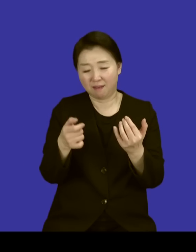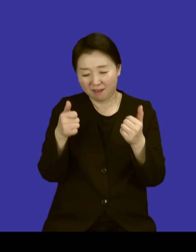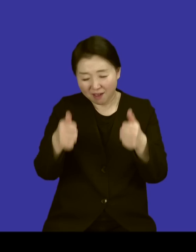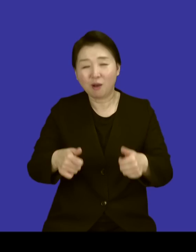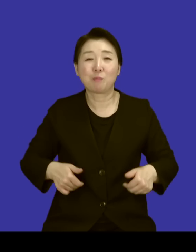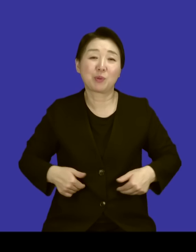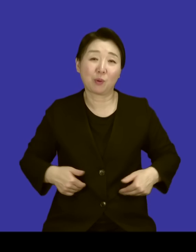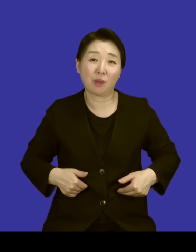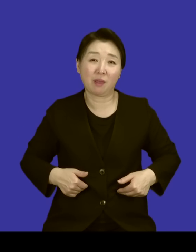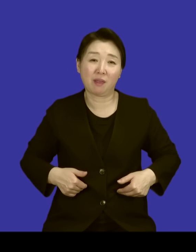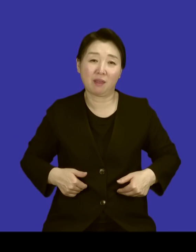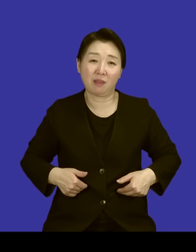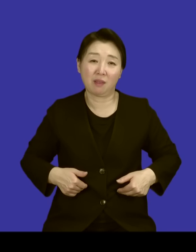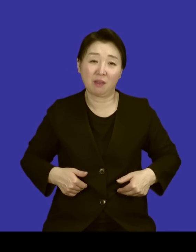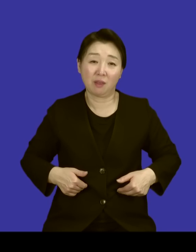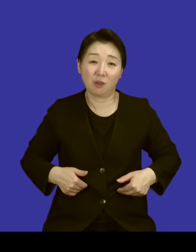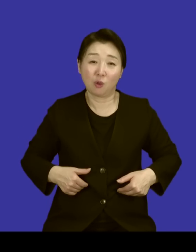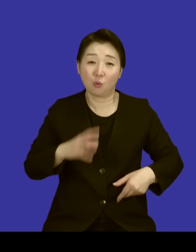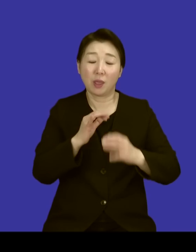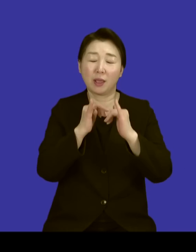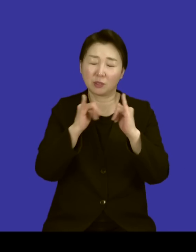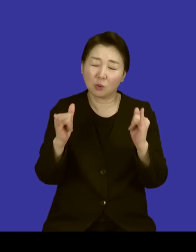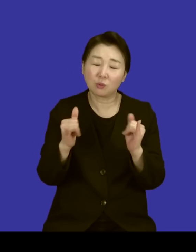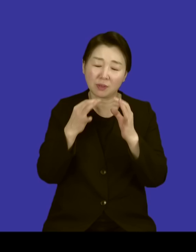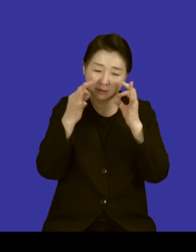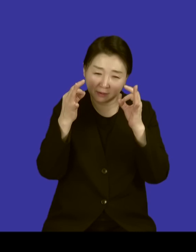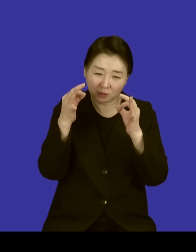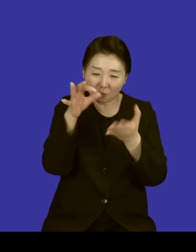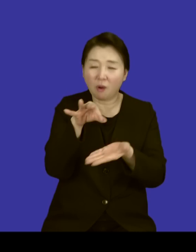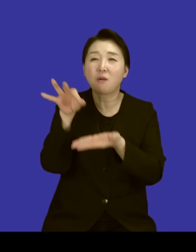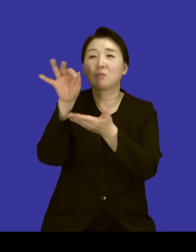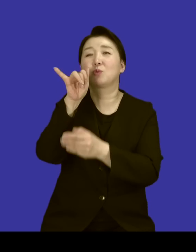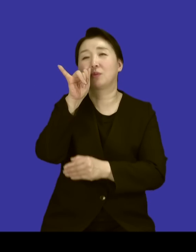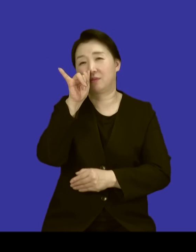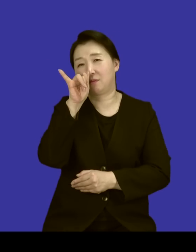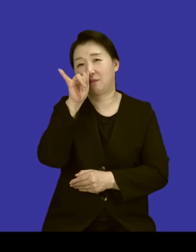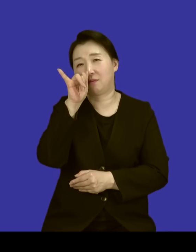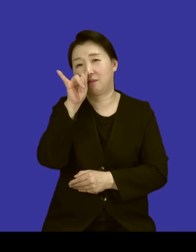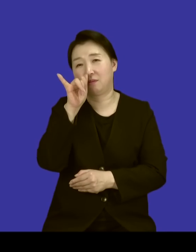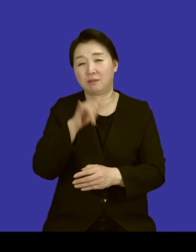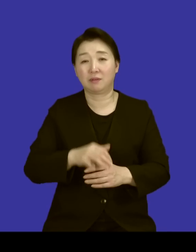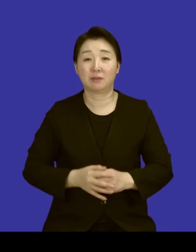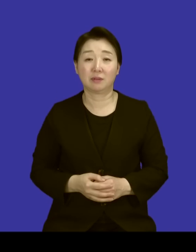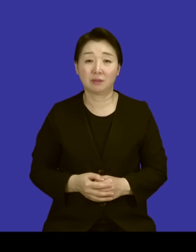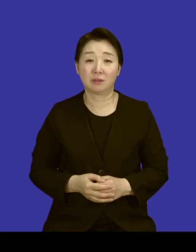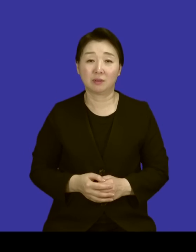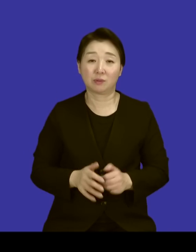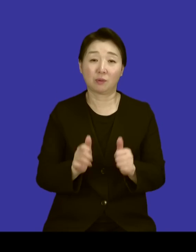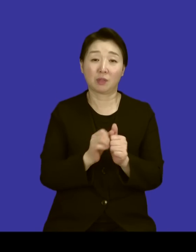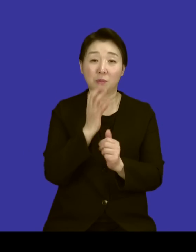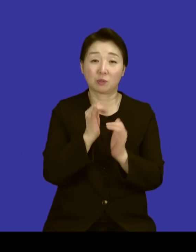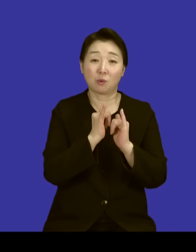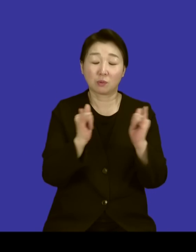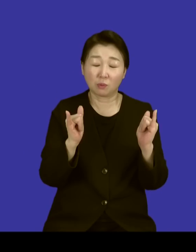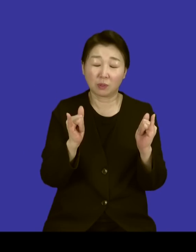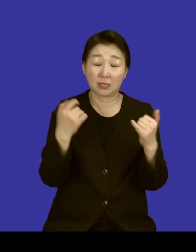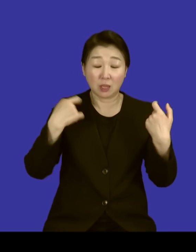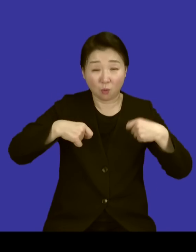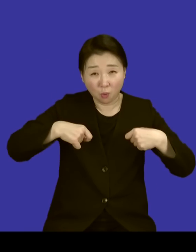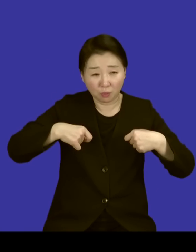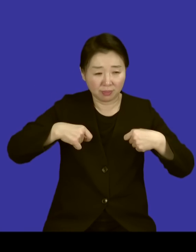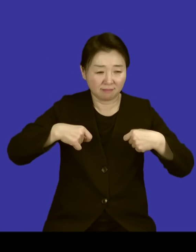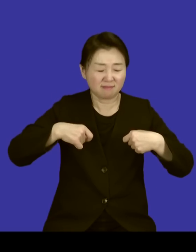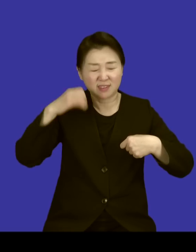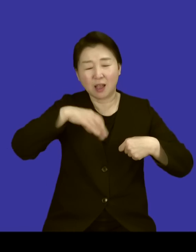그분들은 맞아요. 온갖 정성을 다해서 게다가 헌금도 하시잖아요. 그렇죠. 특히 남성 성도들은 뭐 대충 이렇게 옷 입고 그냥 뭐 이렇게